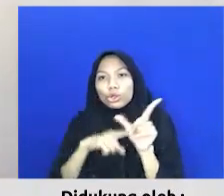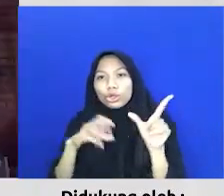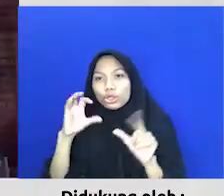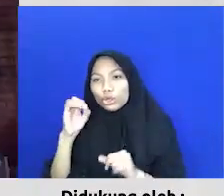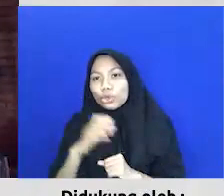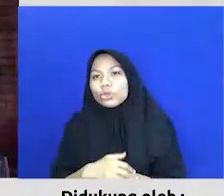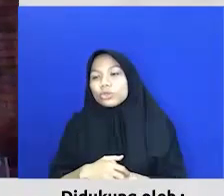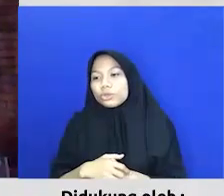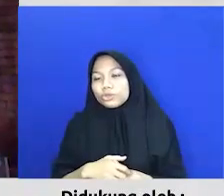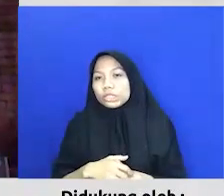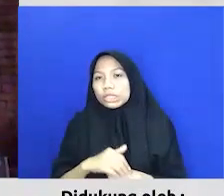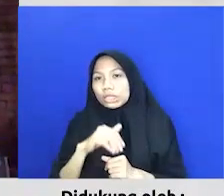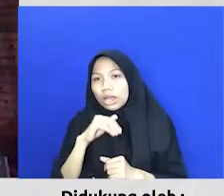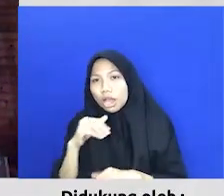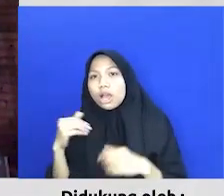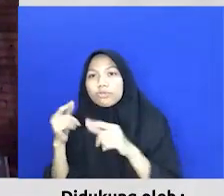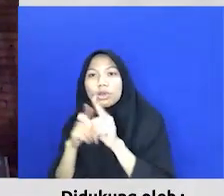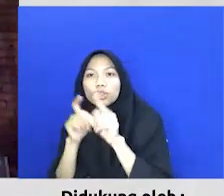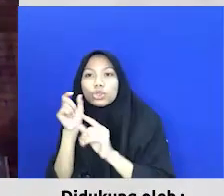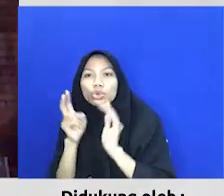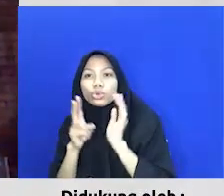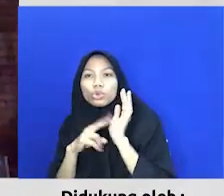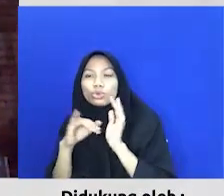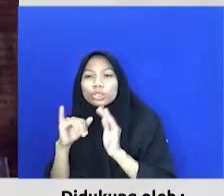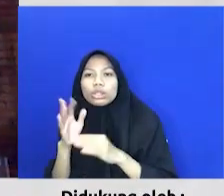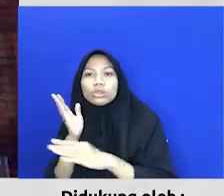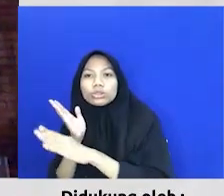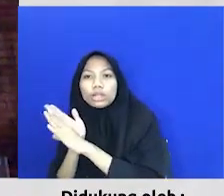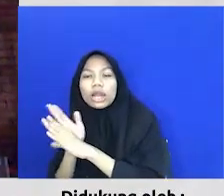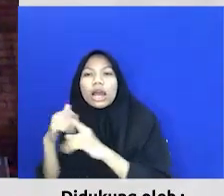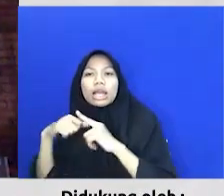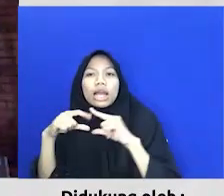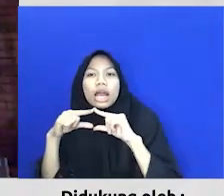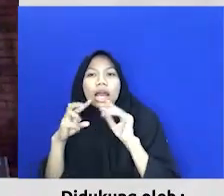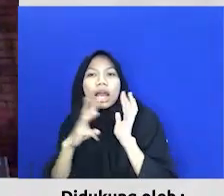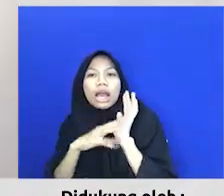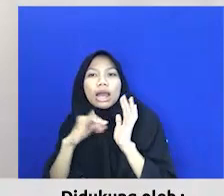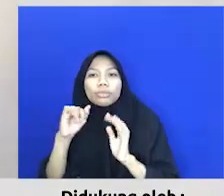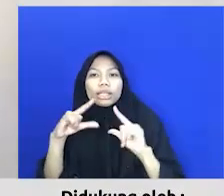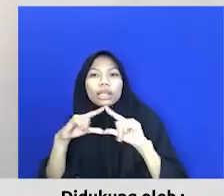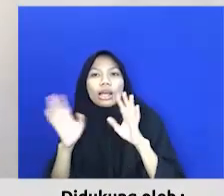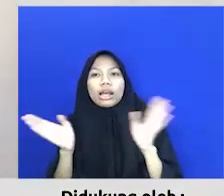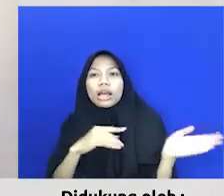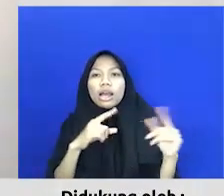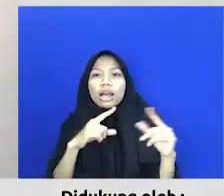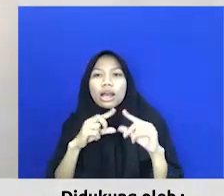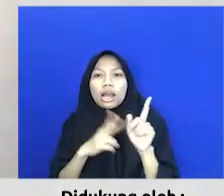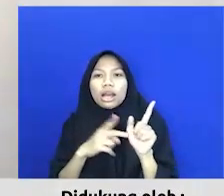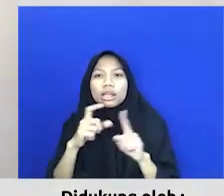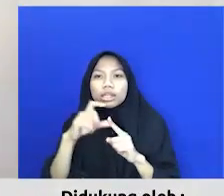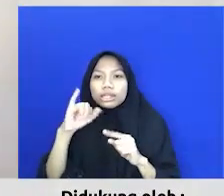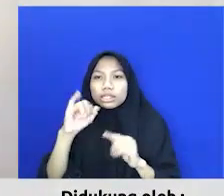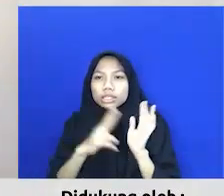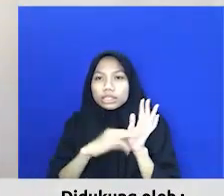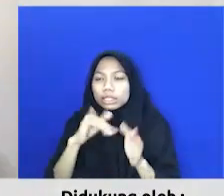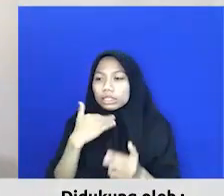Seorang CEO dan pendiri dari sebuah perusahaan yang sangat unik karena khusus menghasilkan cerita dan skenario